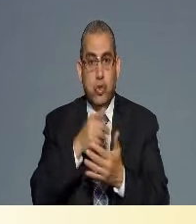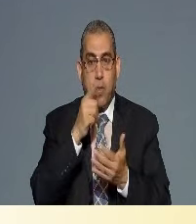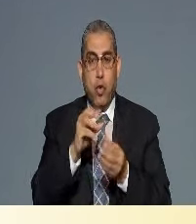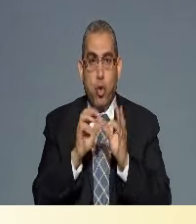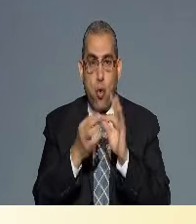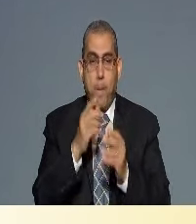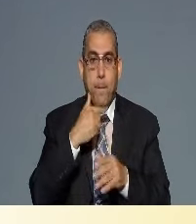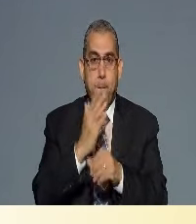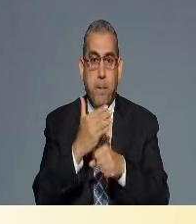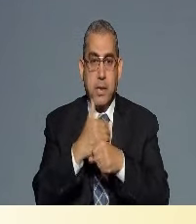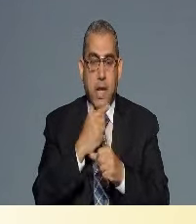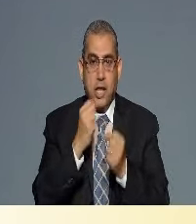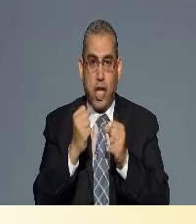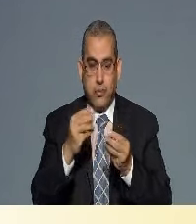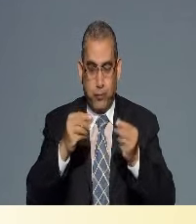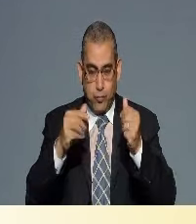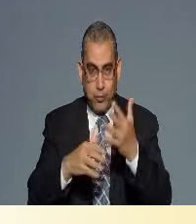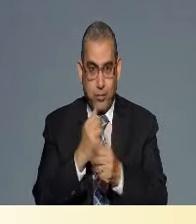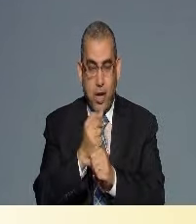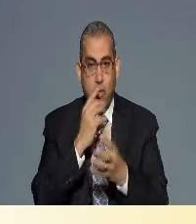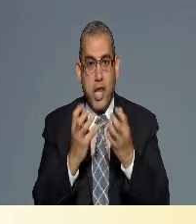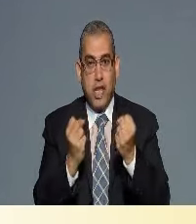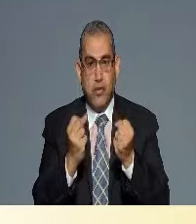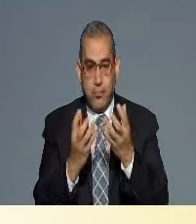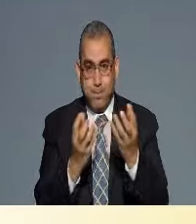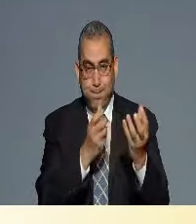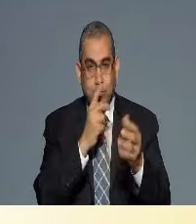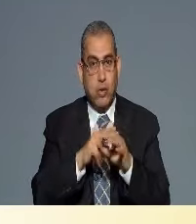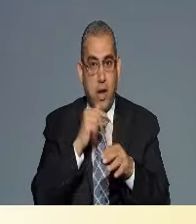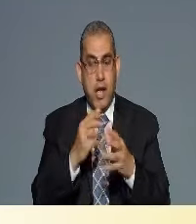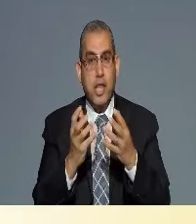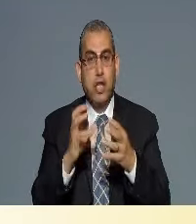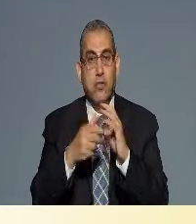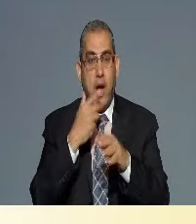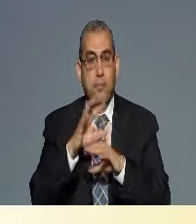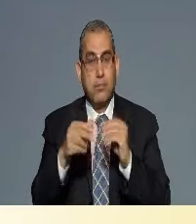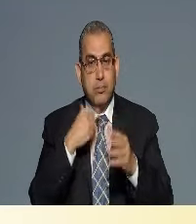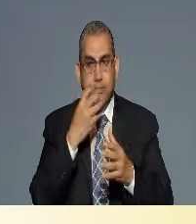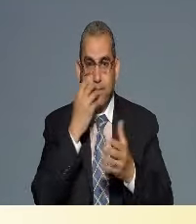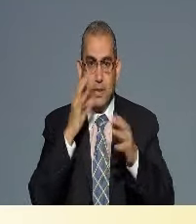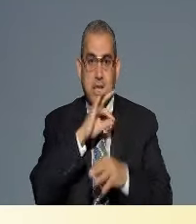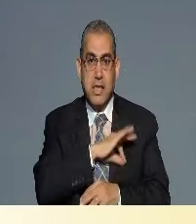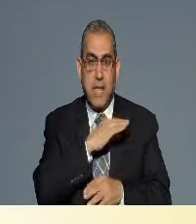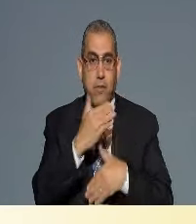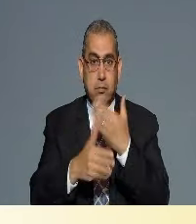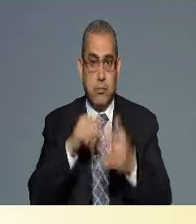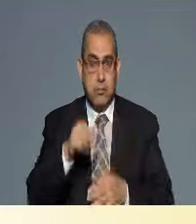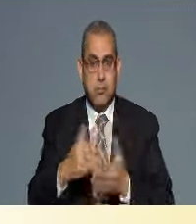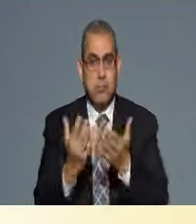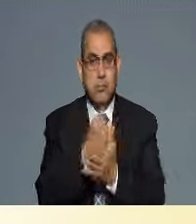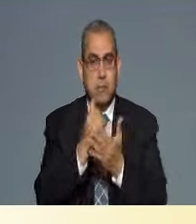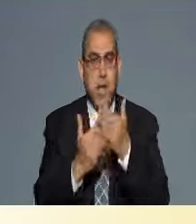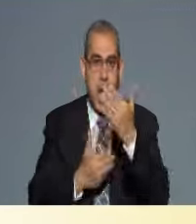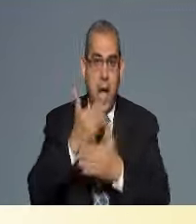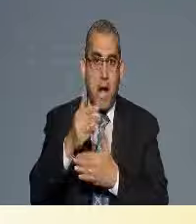مجفف. جهاز مستقبل مصر هو تنمية شاملة سيادتك في شتى المجالات، بنحاول نعظم الاستفادة طول الوقت لتحقيق أعلى عائد